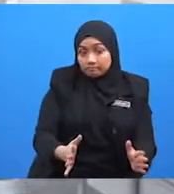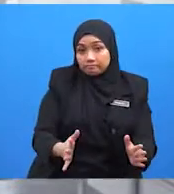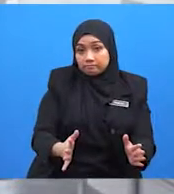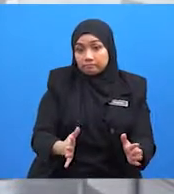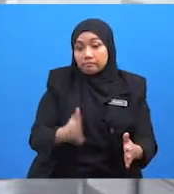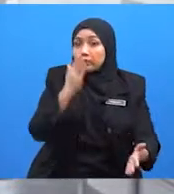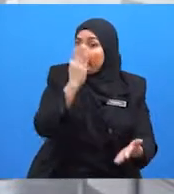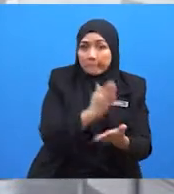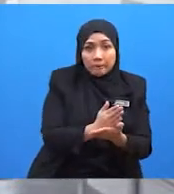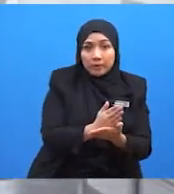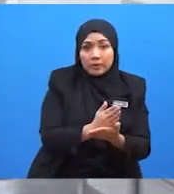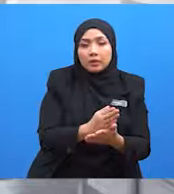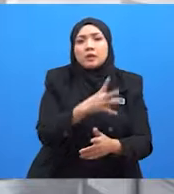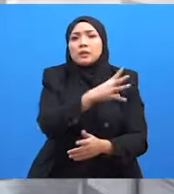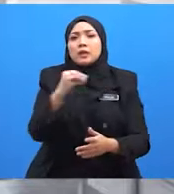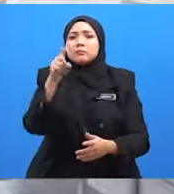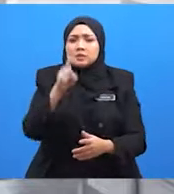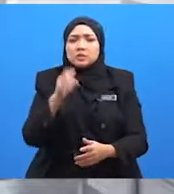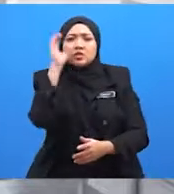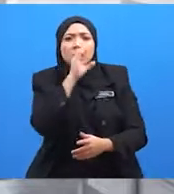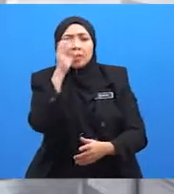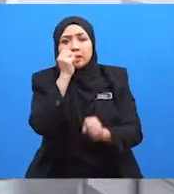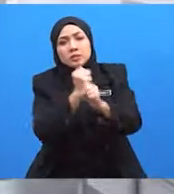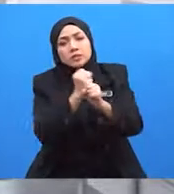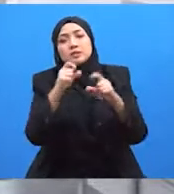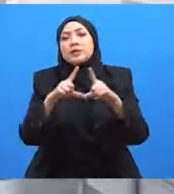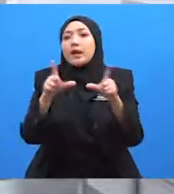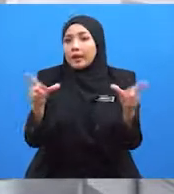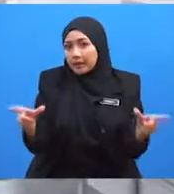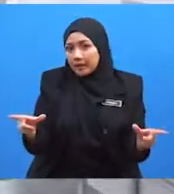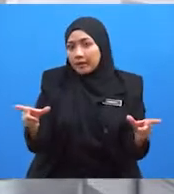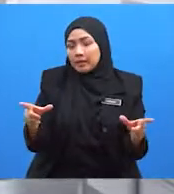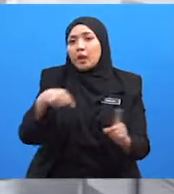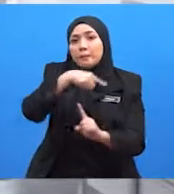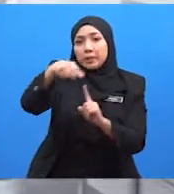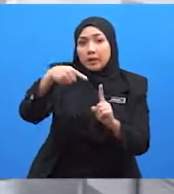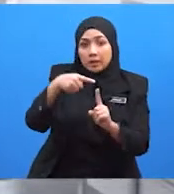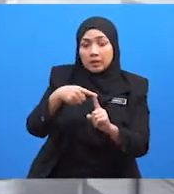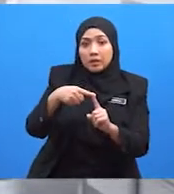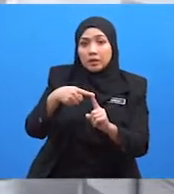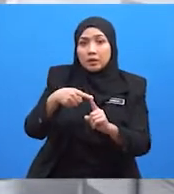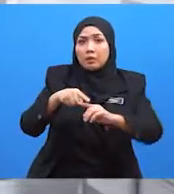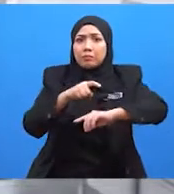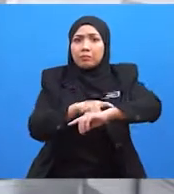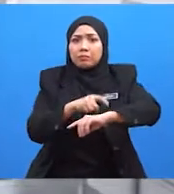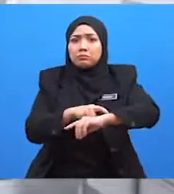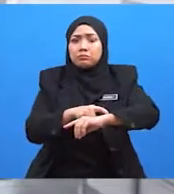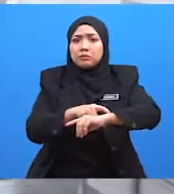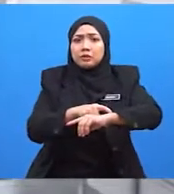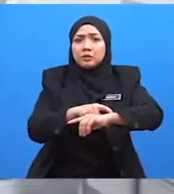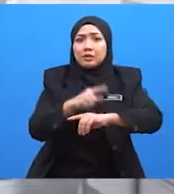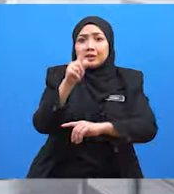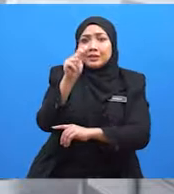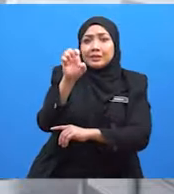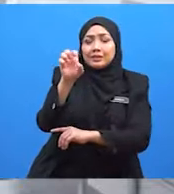mencari pekerjaan yang lain. Apabila musim tengkujuh, murid-murid rasa siapa